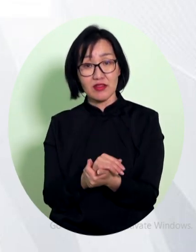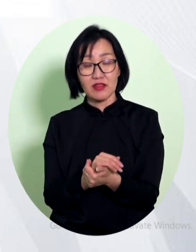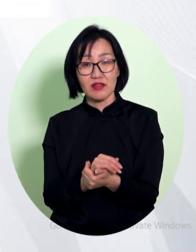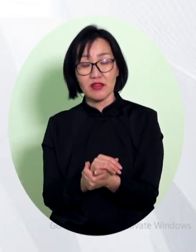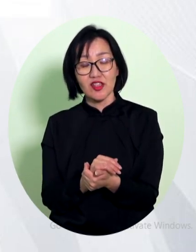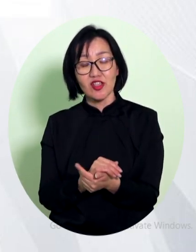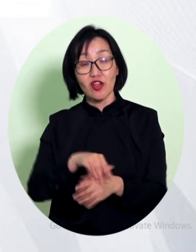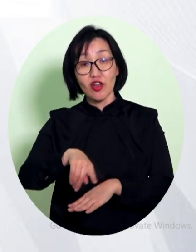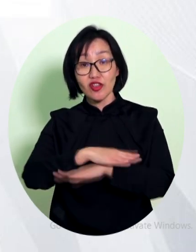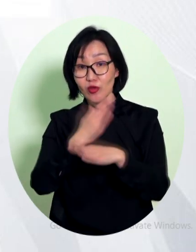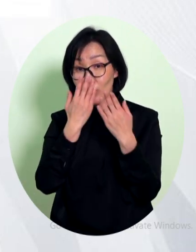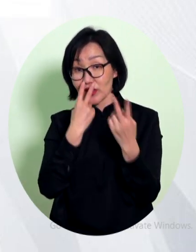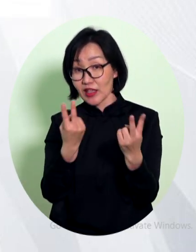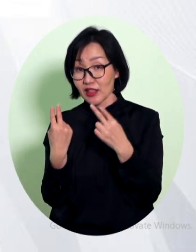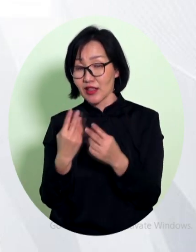За хичээл удаа уншъя.